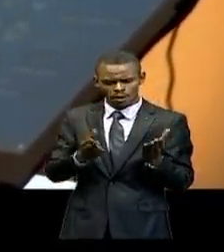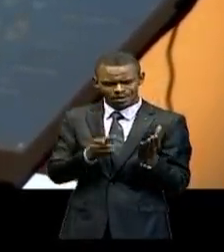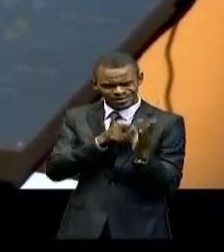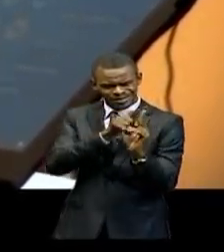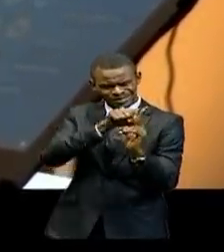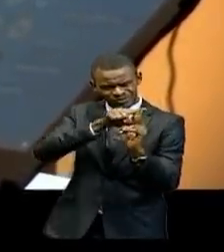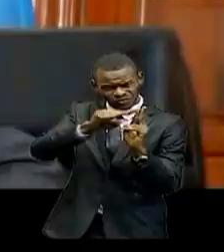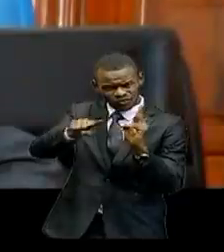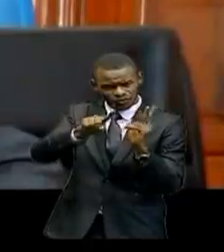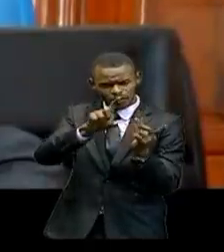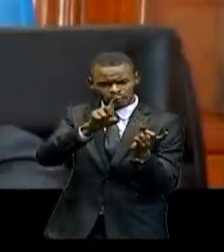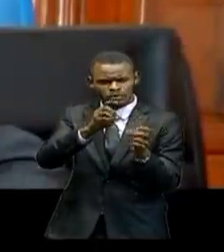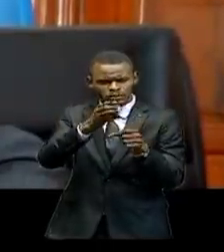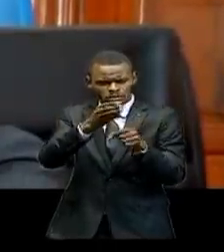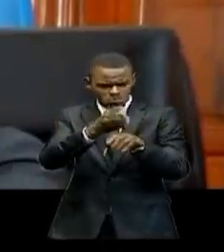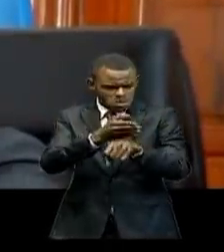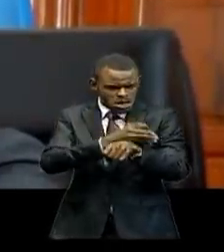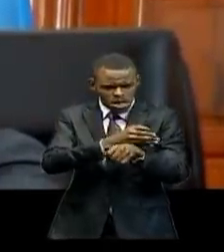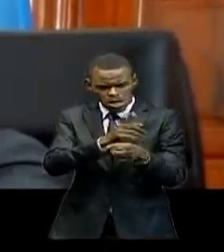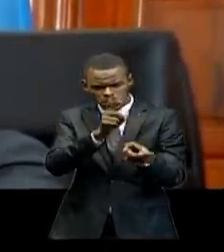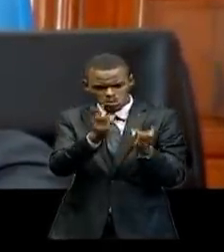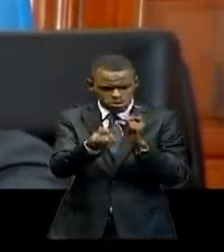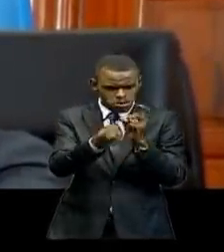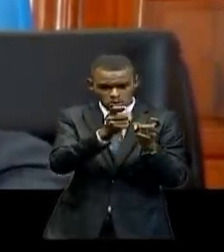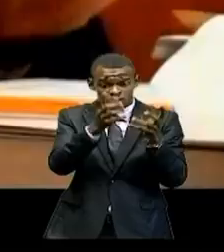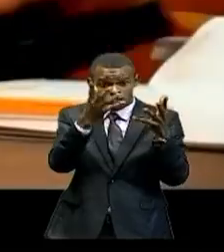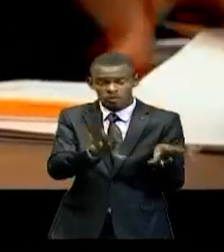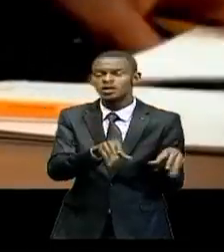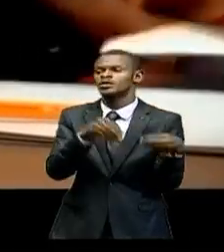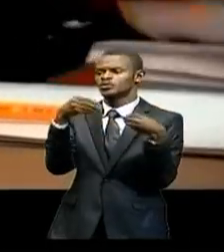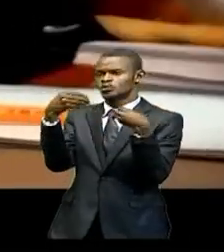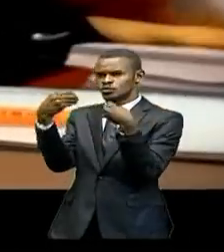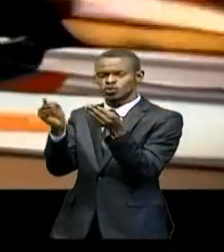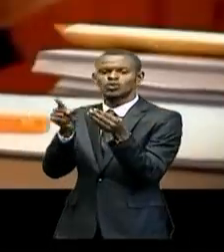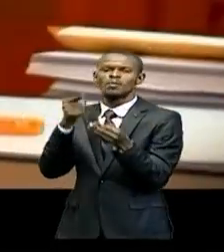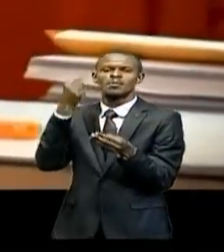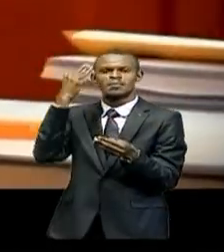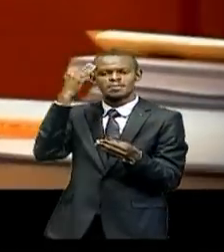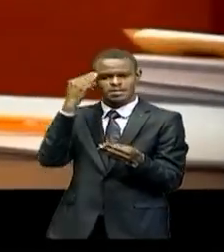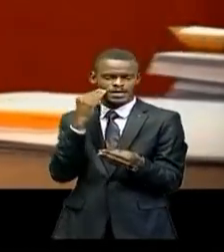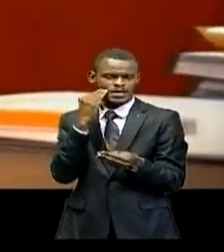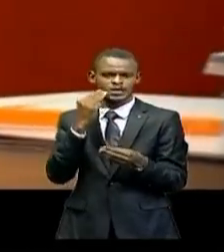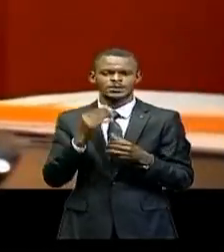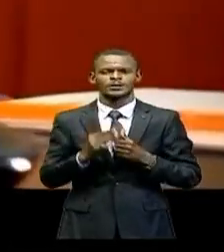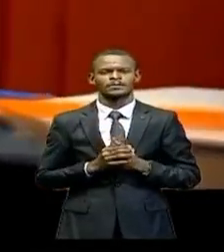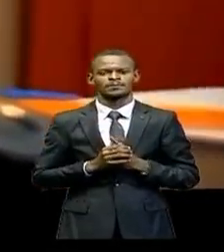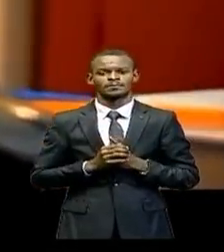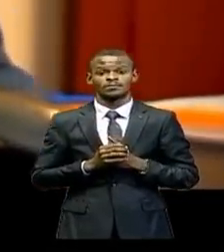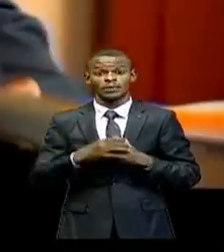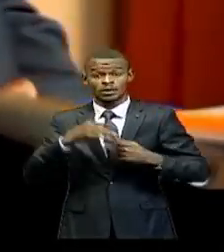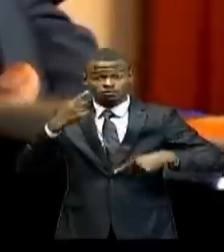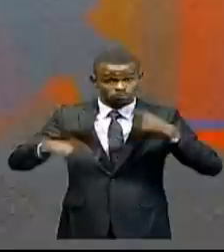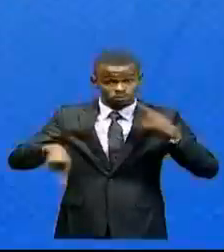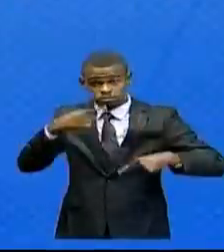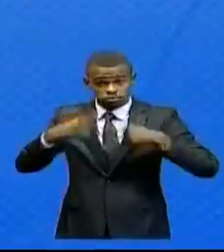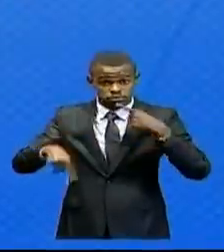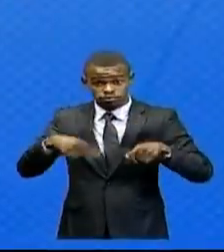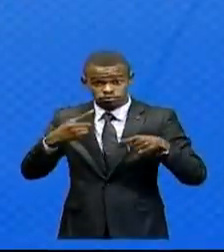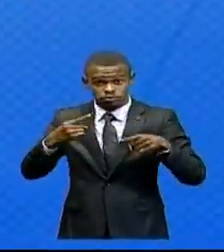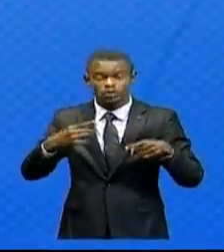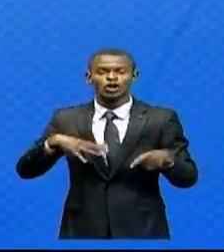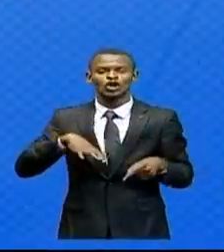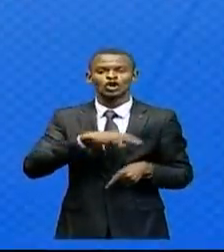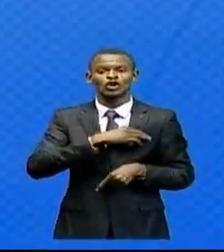du gouvernement avant d'en transmettre le rapport au Premier ministre chef du gouvernement. Après débat et